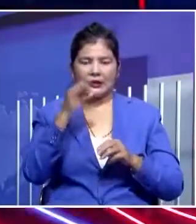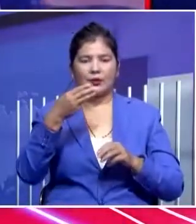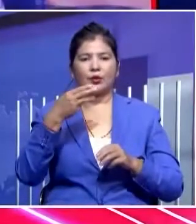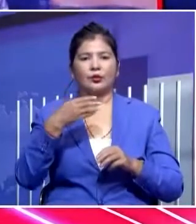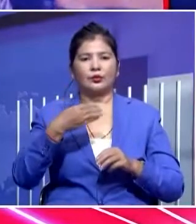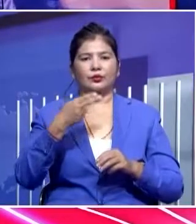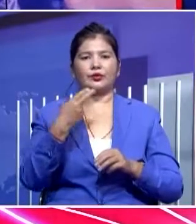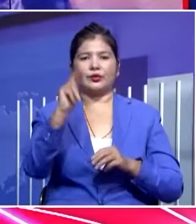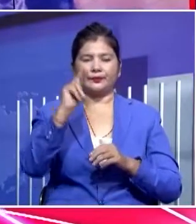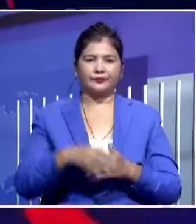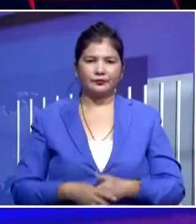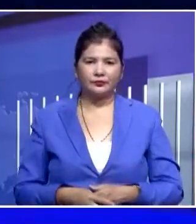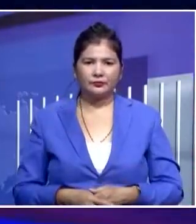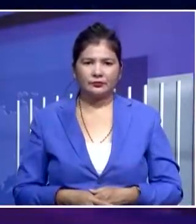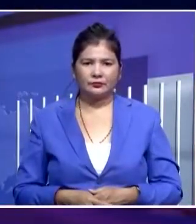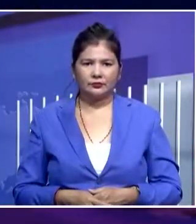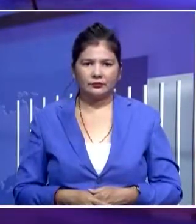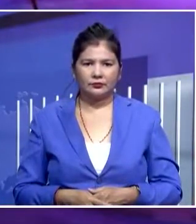हुन्थ्यो।